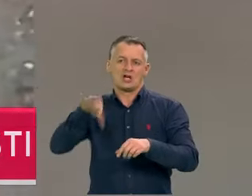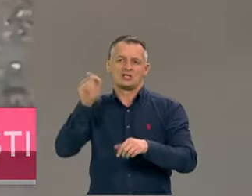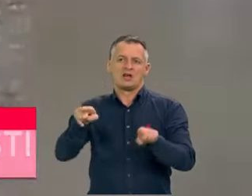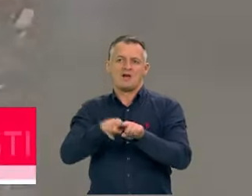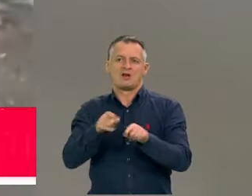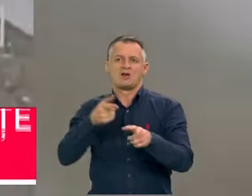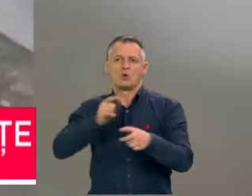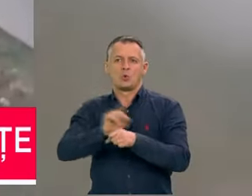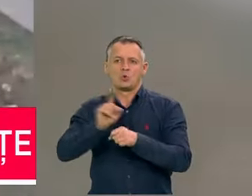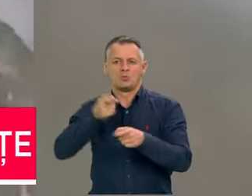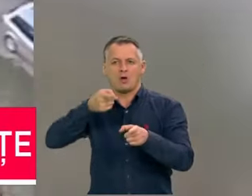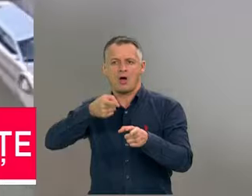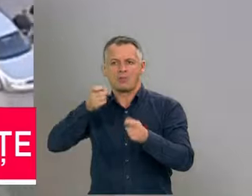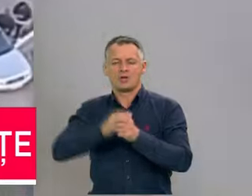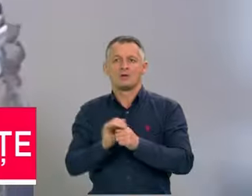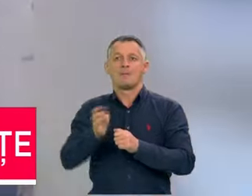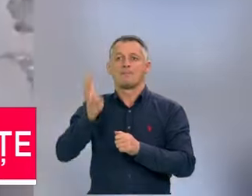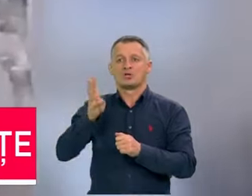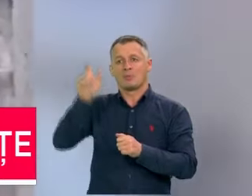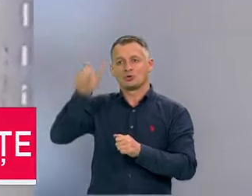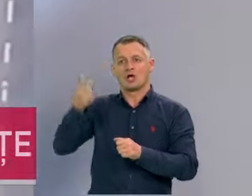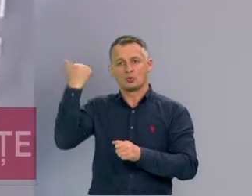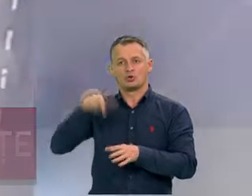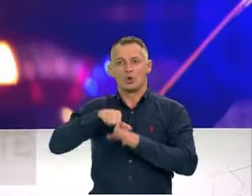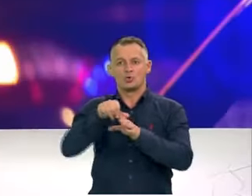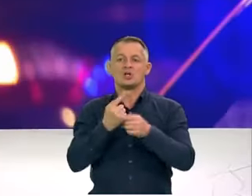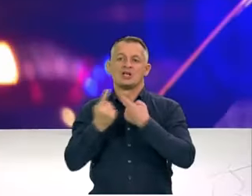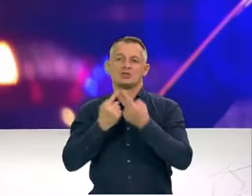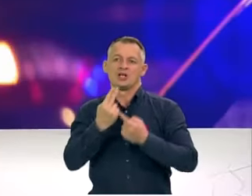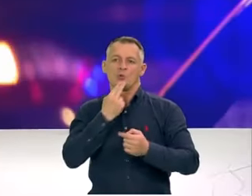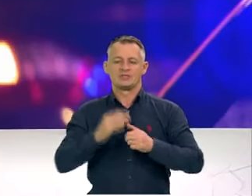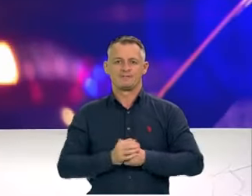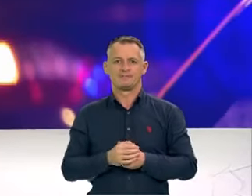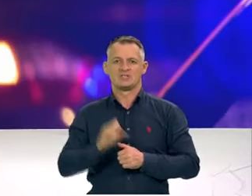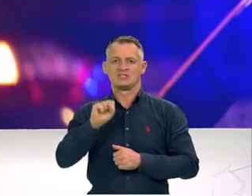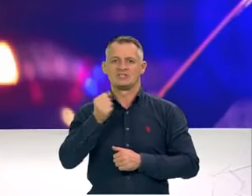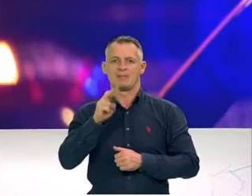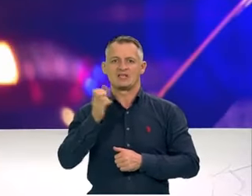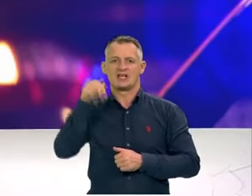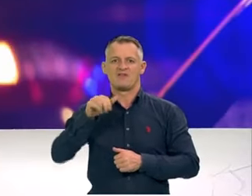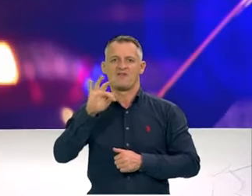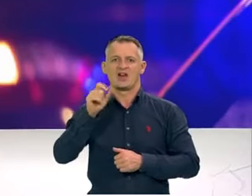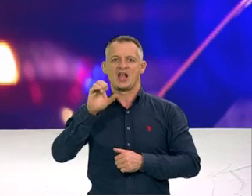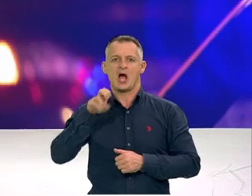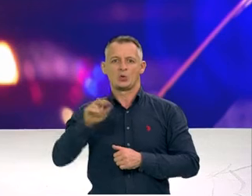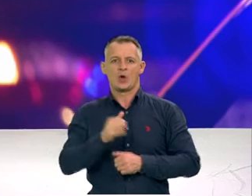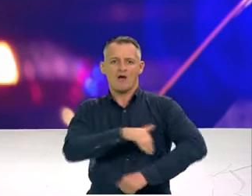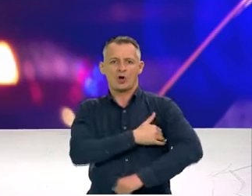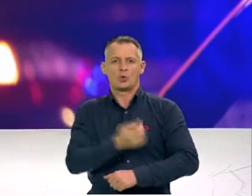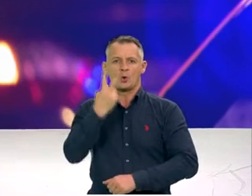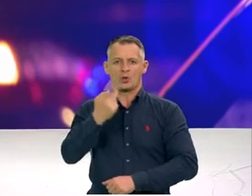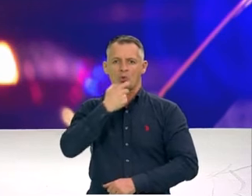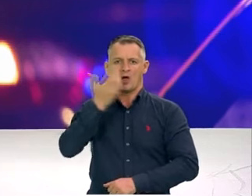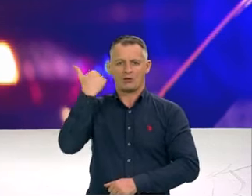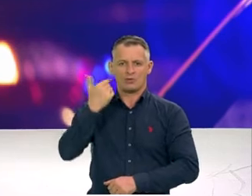14 suspecți au fost duși la audieri Sebastian felecanu avocatul care în urmă cu doi ani a fost